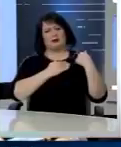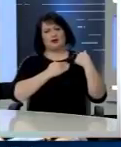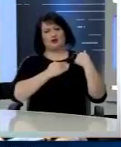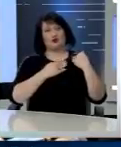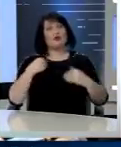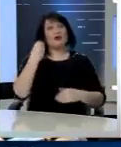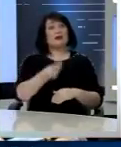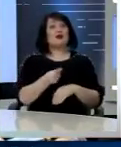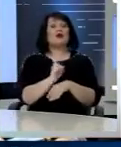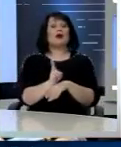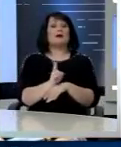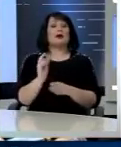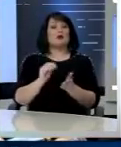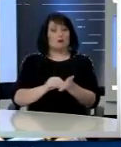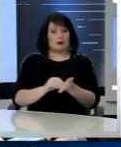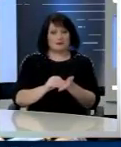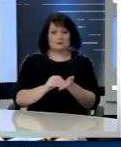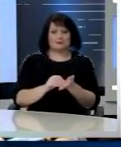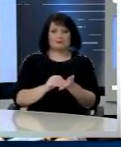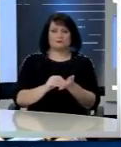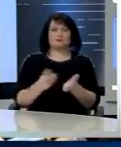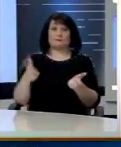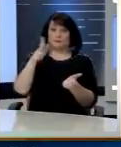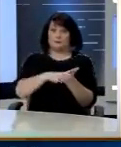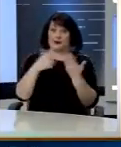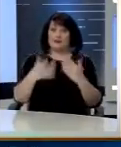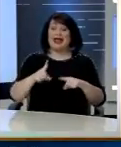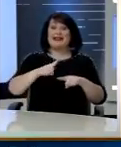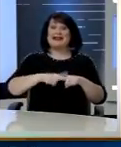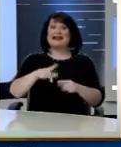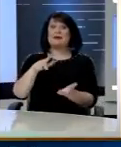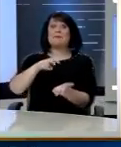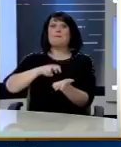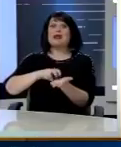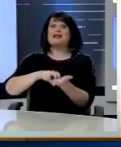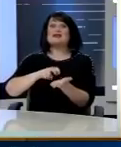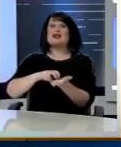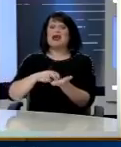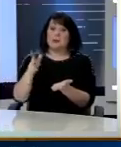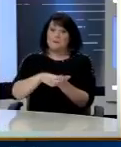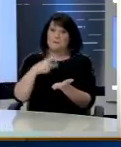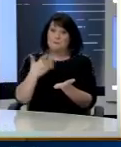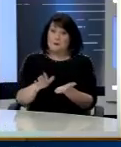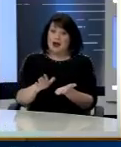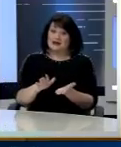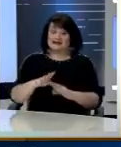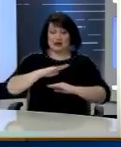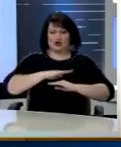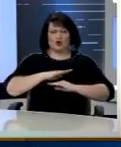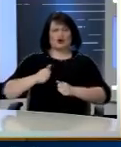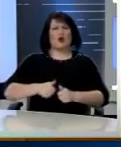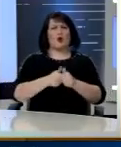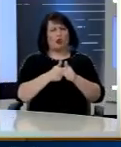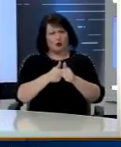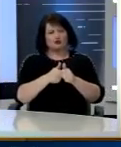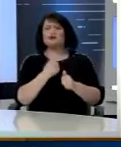Σας καταθέτω το επικυρωμένο από την ελληνική πρεσβεία έγγραφο του στρατιωτικού ακολούθου, το